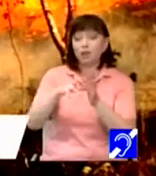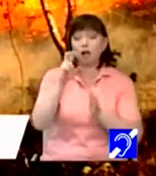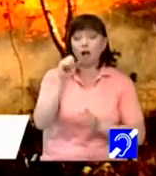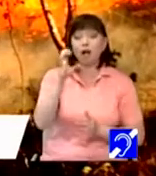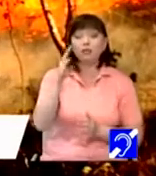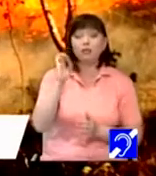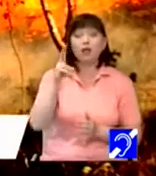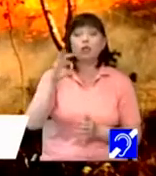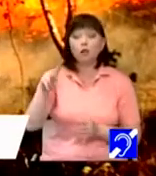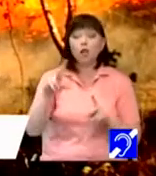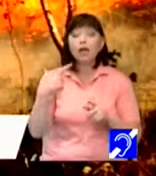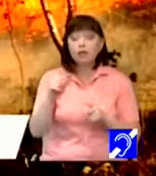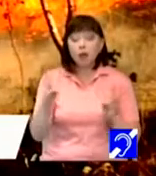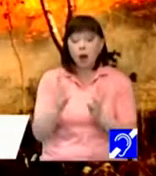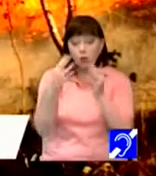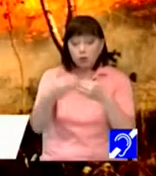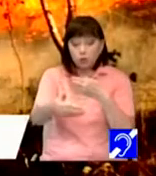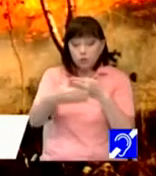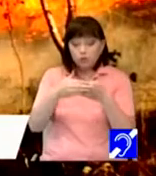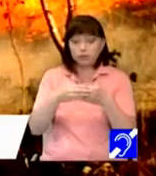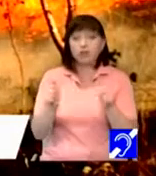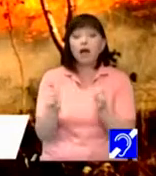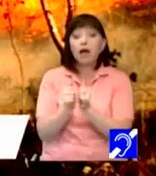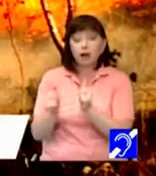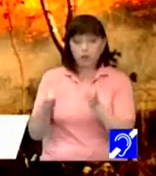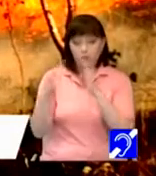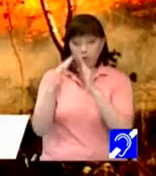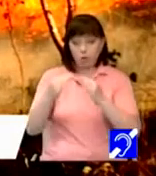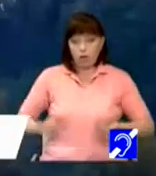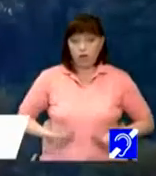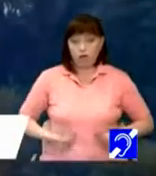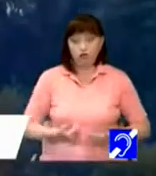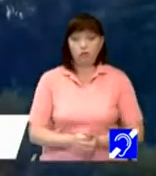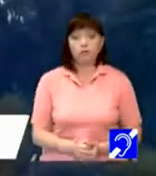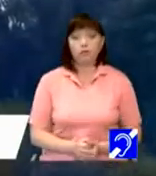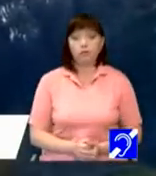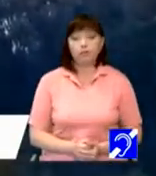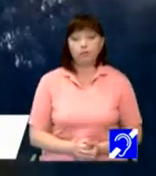Castellón, unde flăcările au ajuns până la jumătate din casele oamenilor.